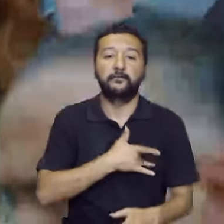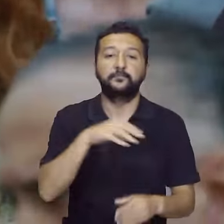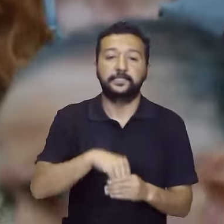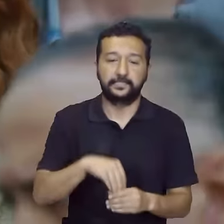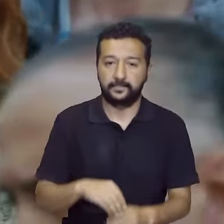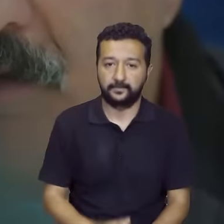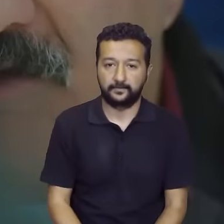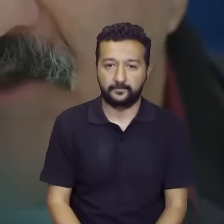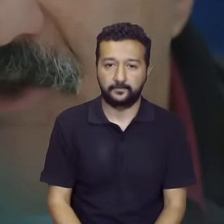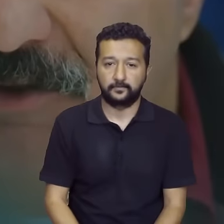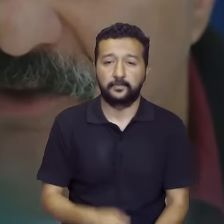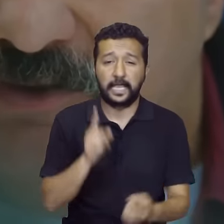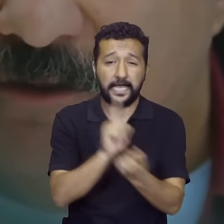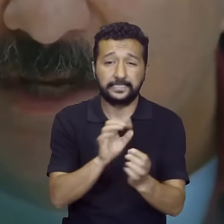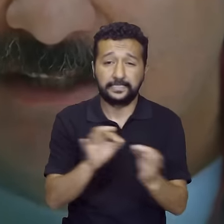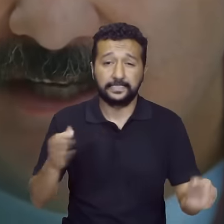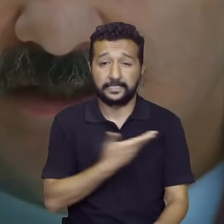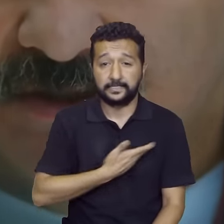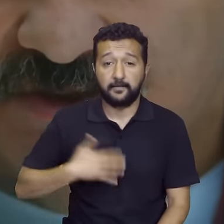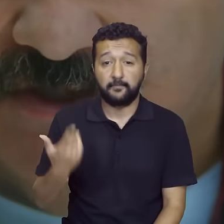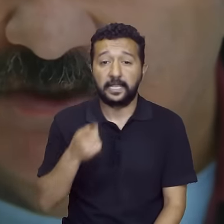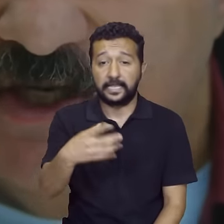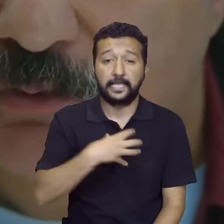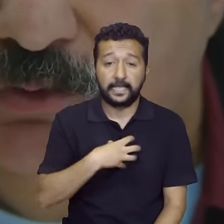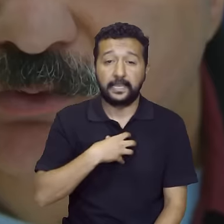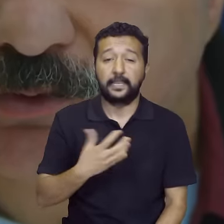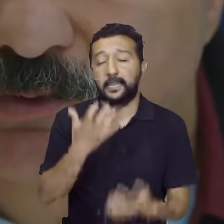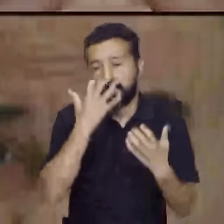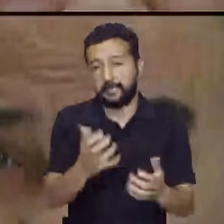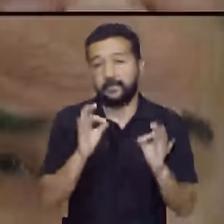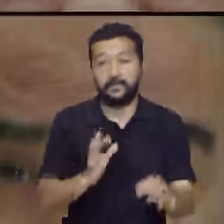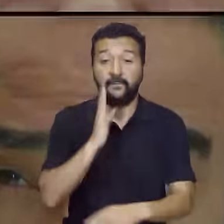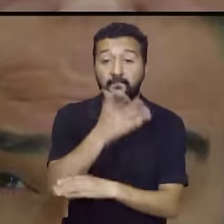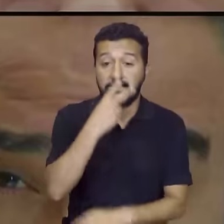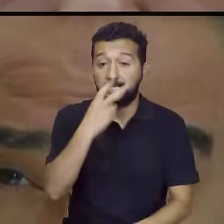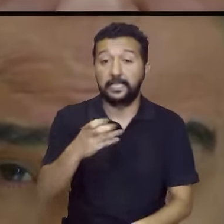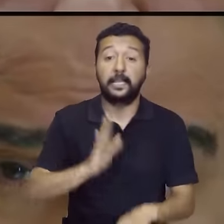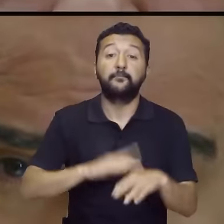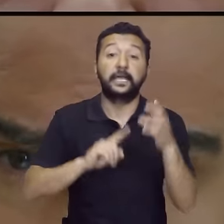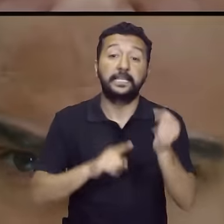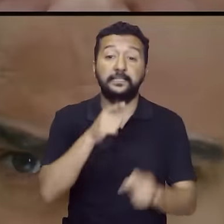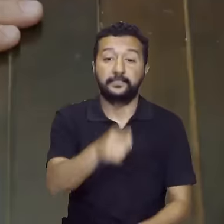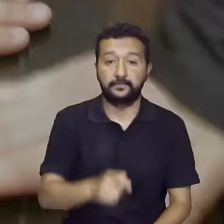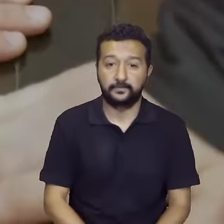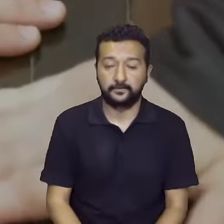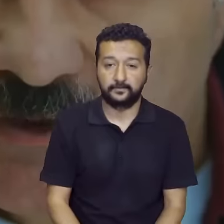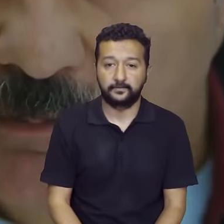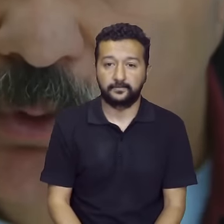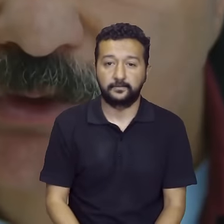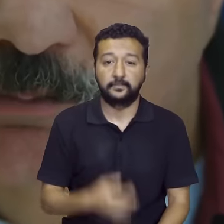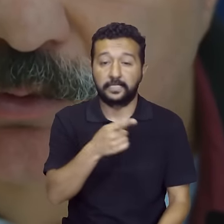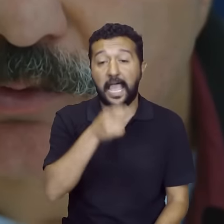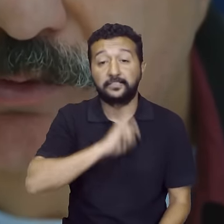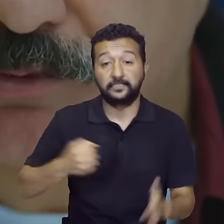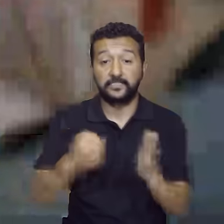kalbimize. Karşılıksız sevmeyle kendini avutursun. Fazla kaptırma İlyas.